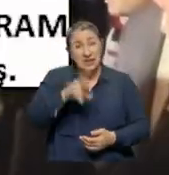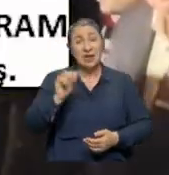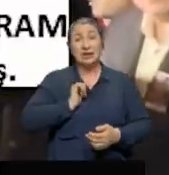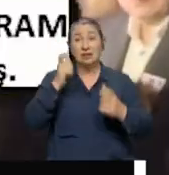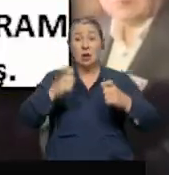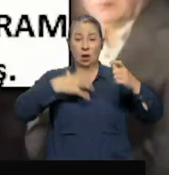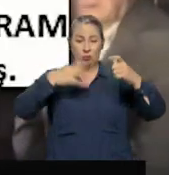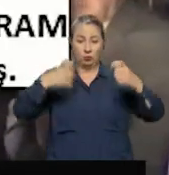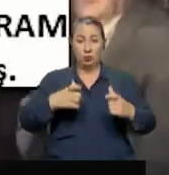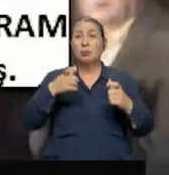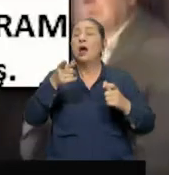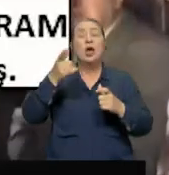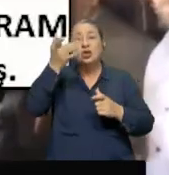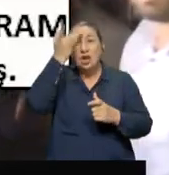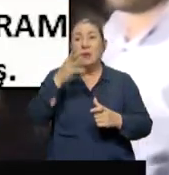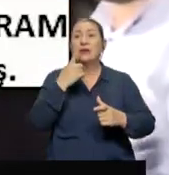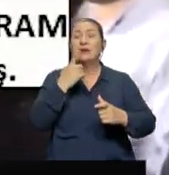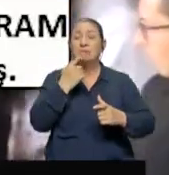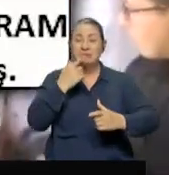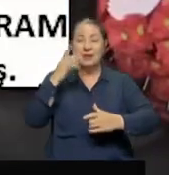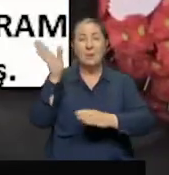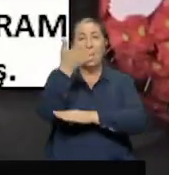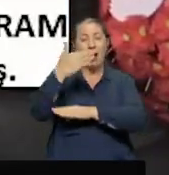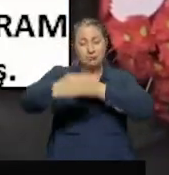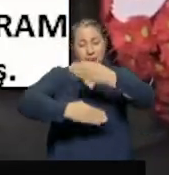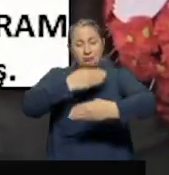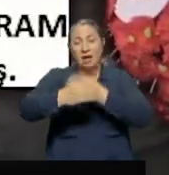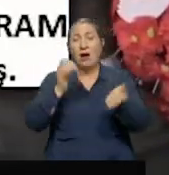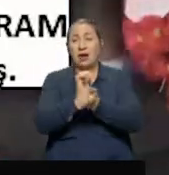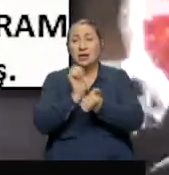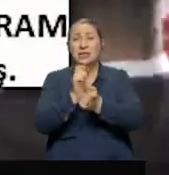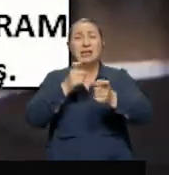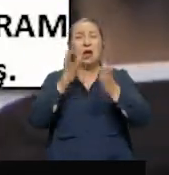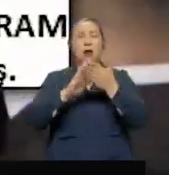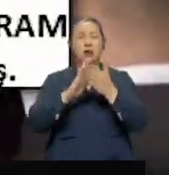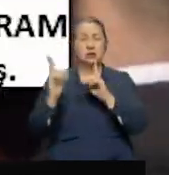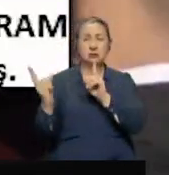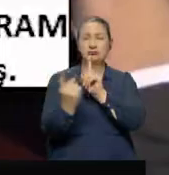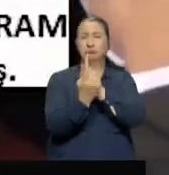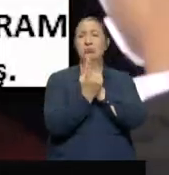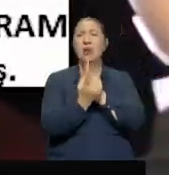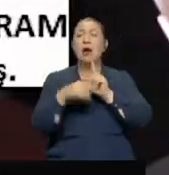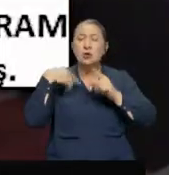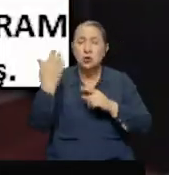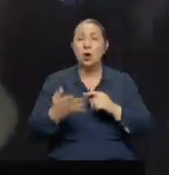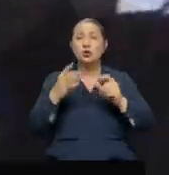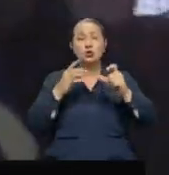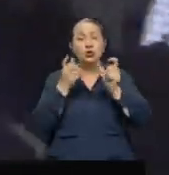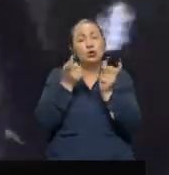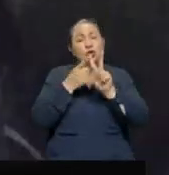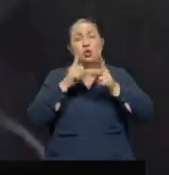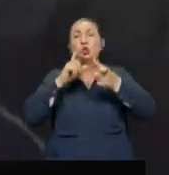üst bölgesindeydi. Şehidin al bayrağı sarılı tabutunu ailesi ve silah arkadaşları karşıladı. Ardından Çüngüş